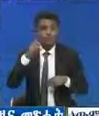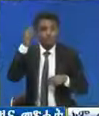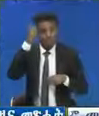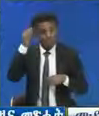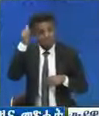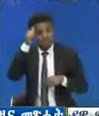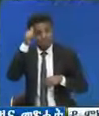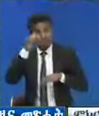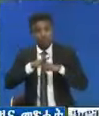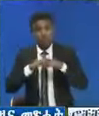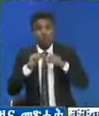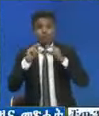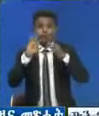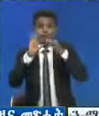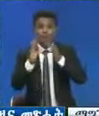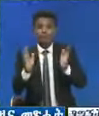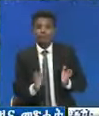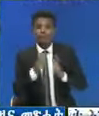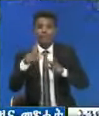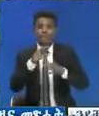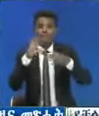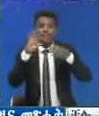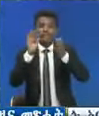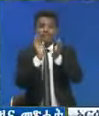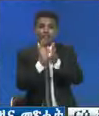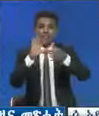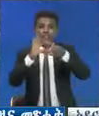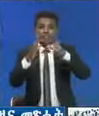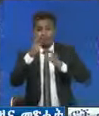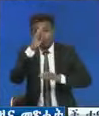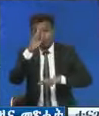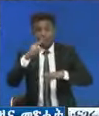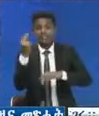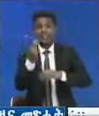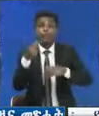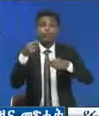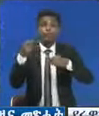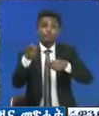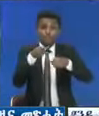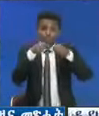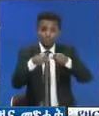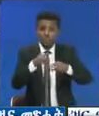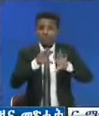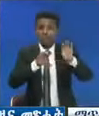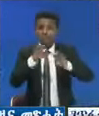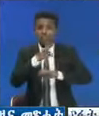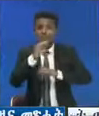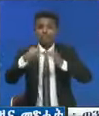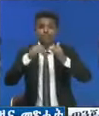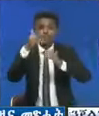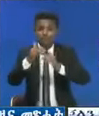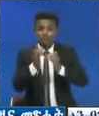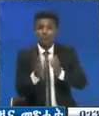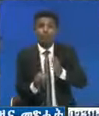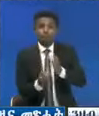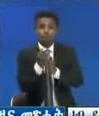አደሮችን በማህበር በማደራጀትና የገበያ ትስስር በመፍጠር ተጠቃሚ እንዲሆኑ መደረጉንና በቀጣይም የቡና ምርትን በስፋት